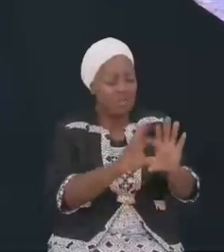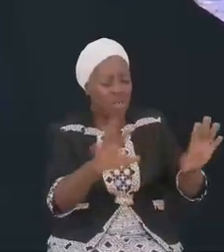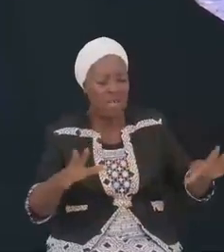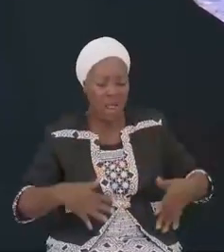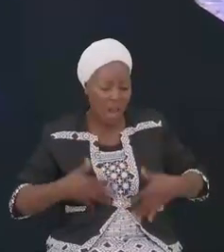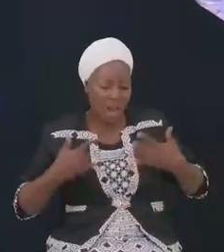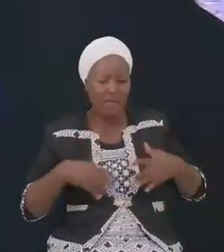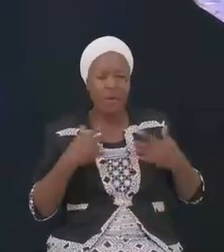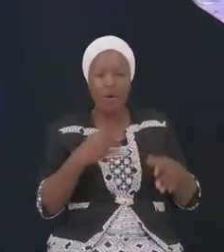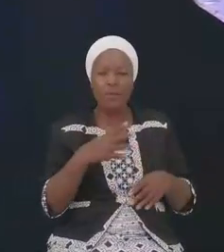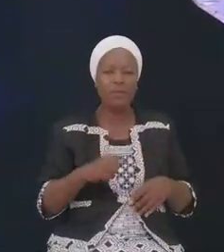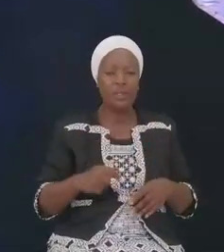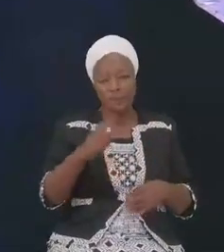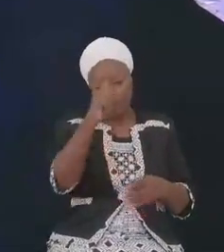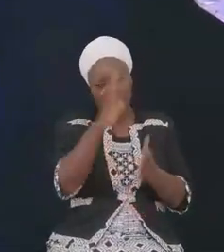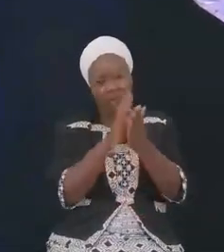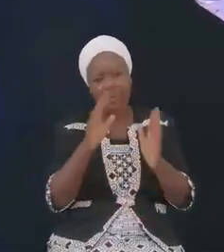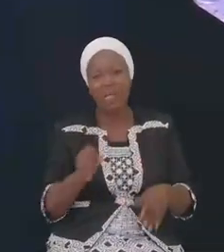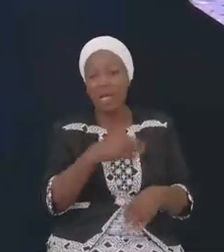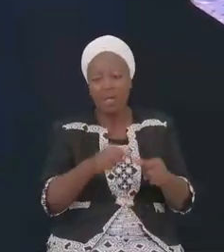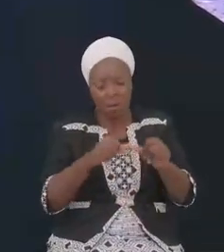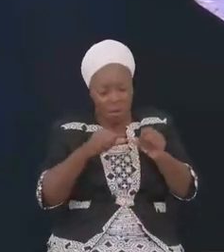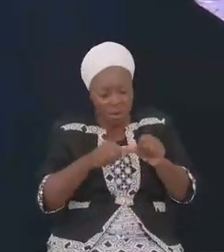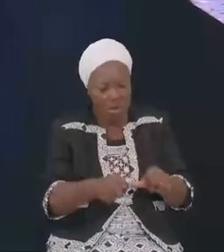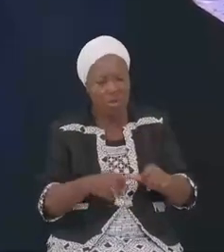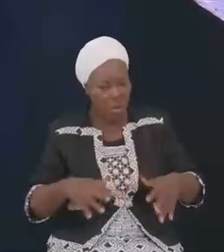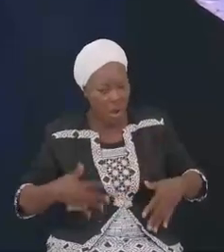la lumière resplendissante des saints, la vie